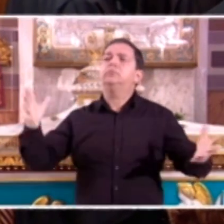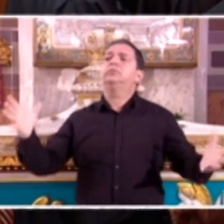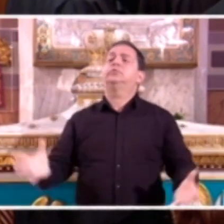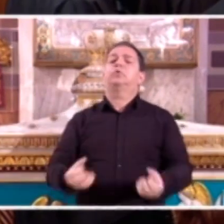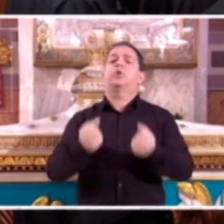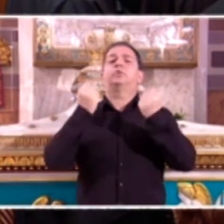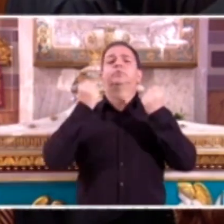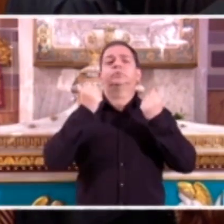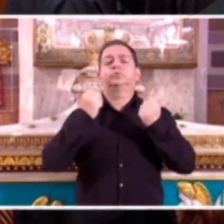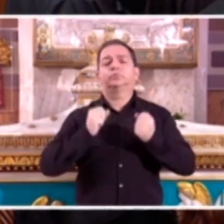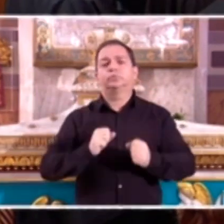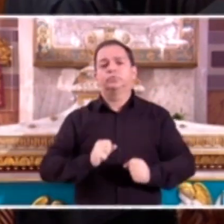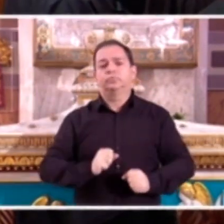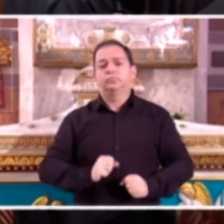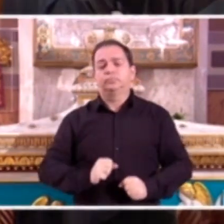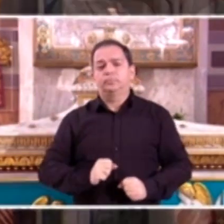σώτευσον